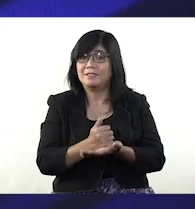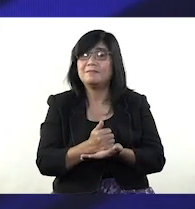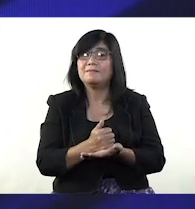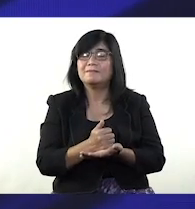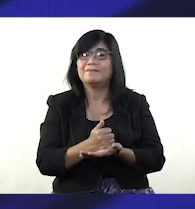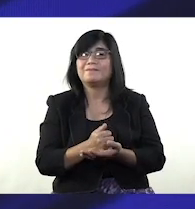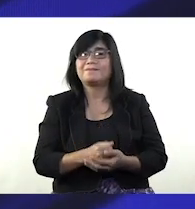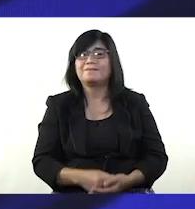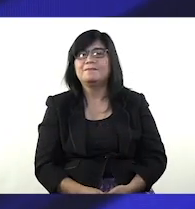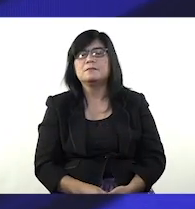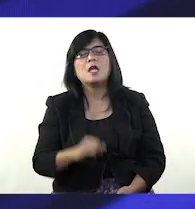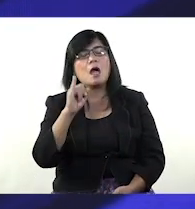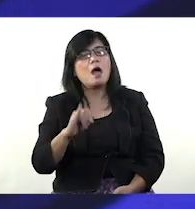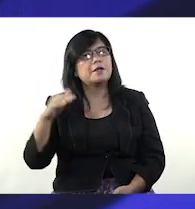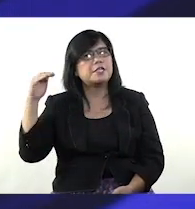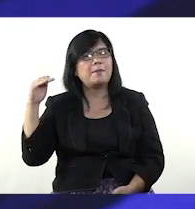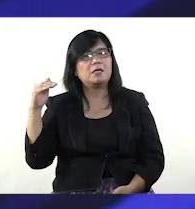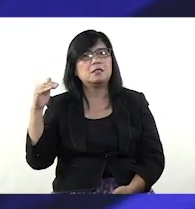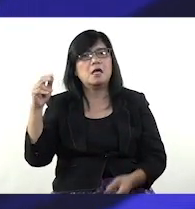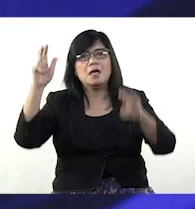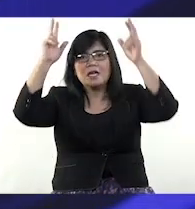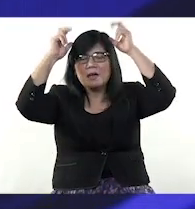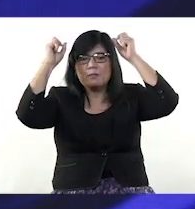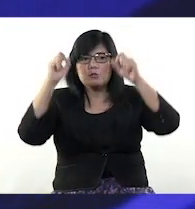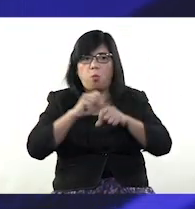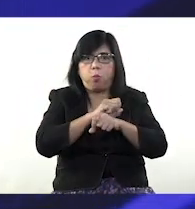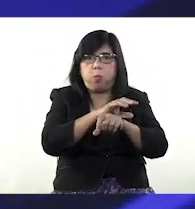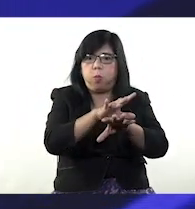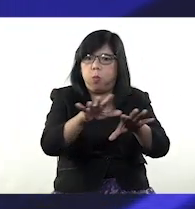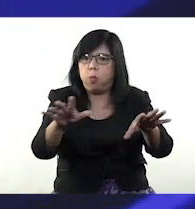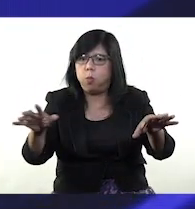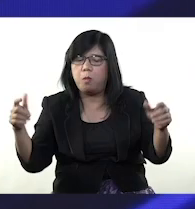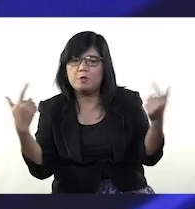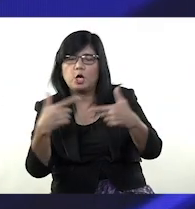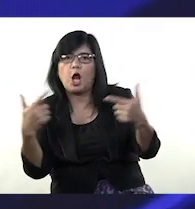di akhir zaman iblis merajalela itu lagu yang paling kita nyanyikan